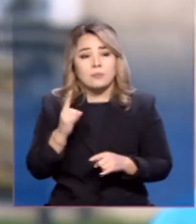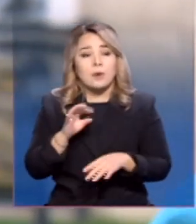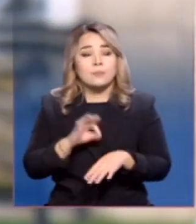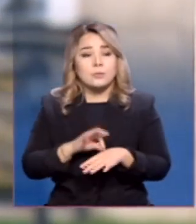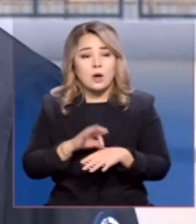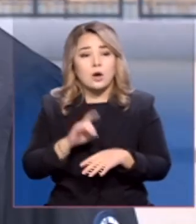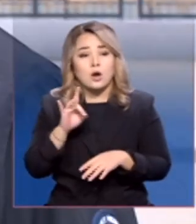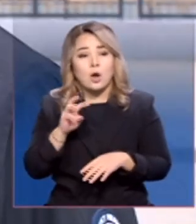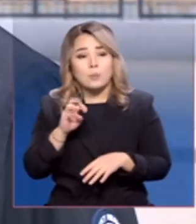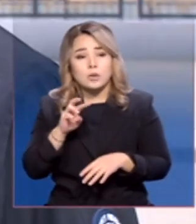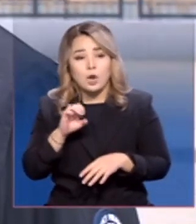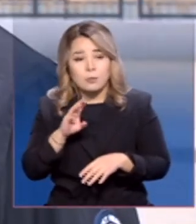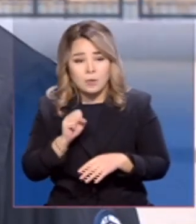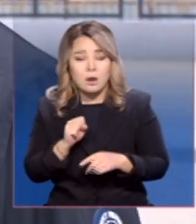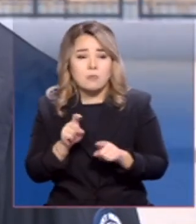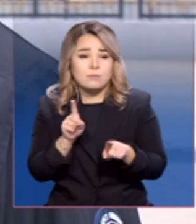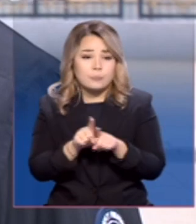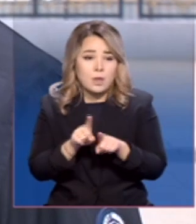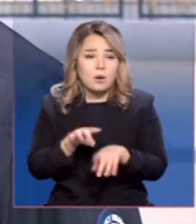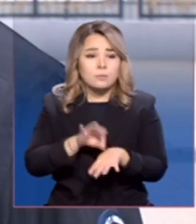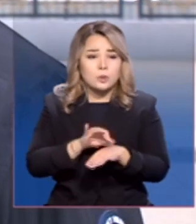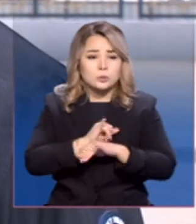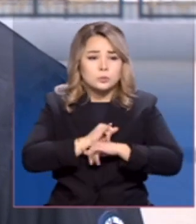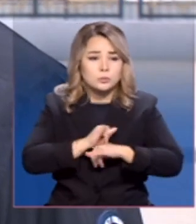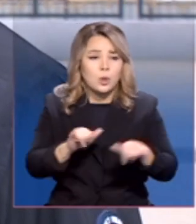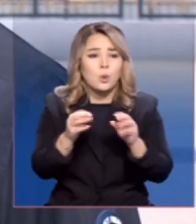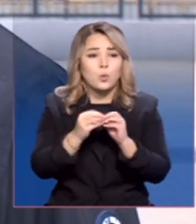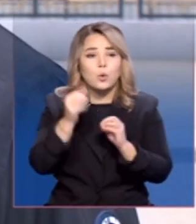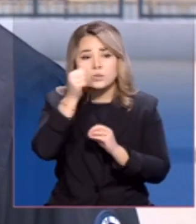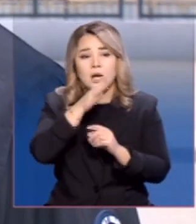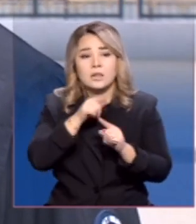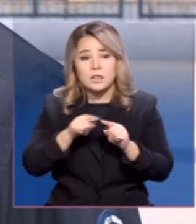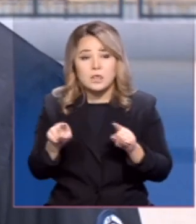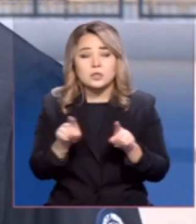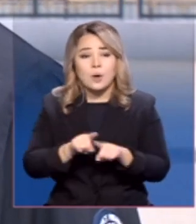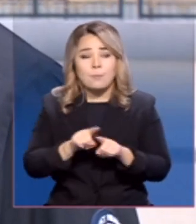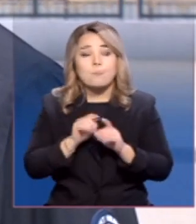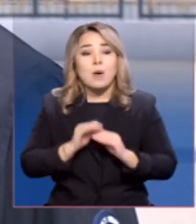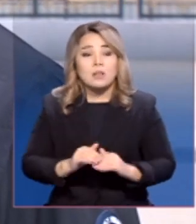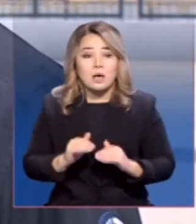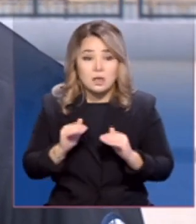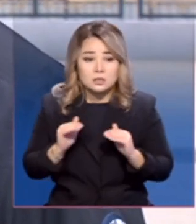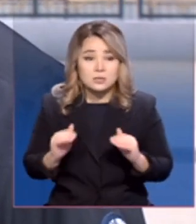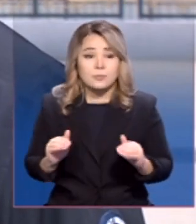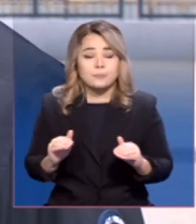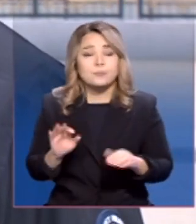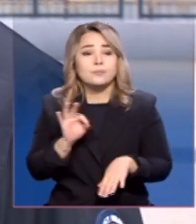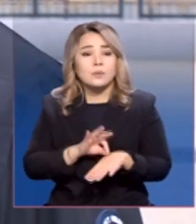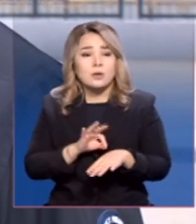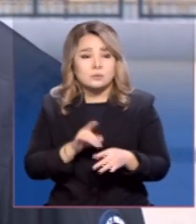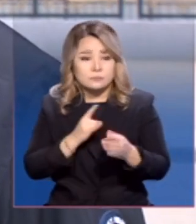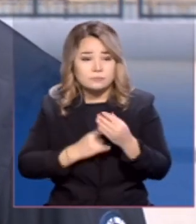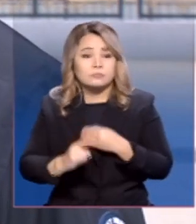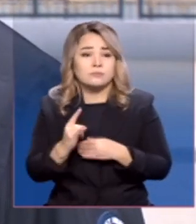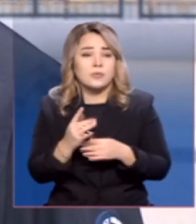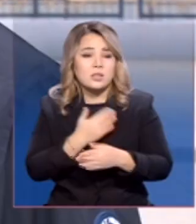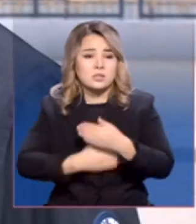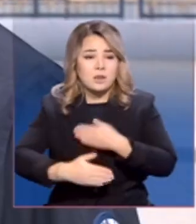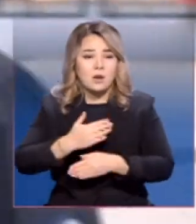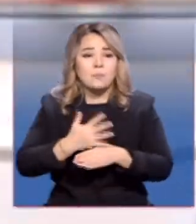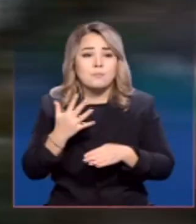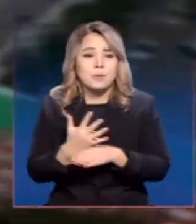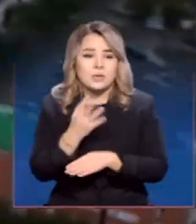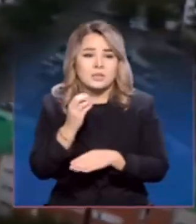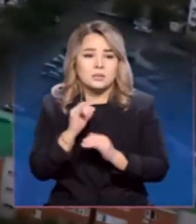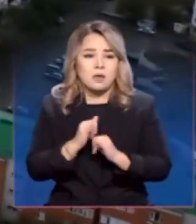хромосома ауруларының өзін қарап қарасақ, соңғы 10 жылда балалардың науқас болып туылу 5 есеге артқан